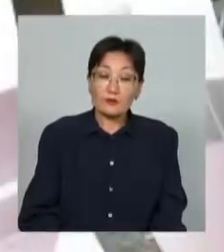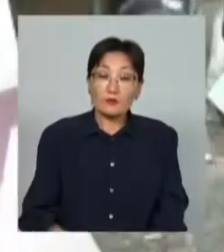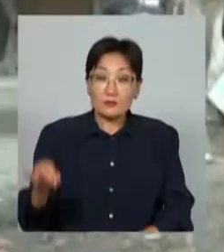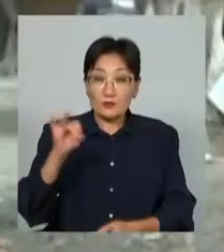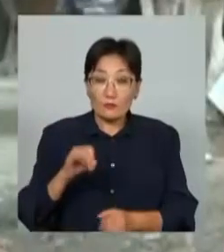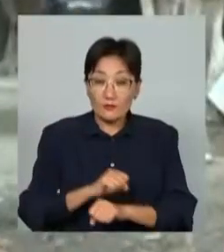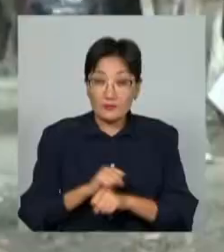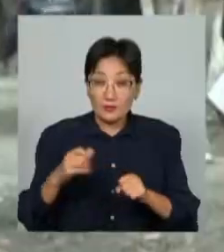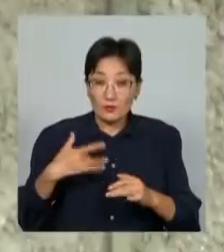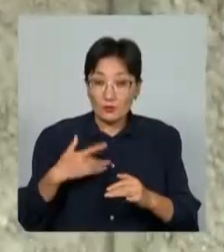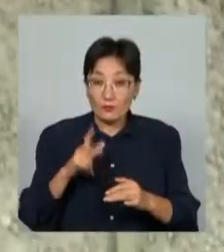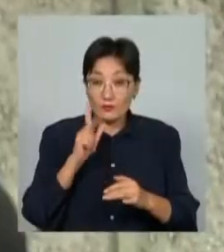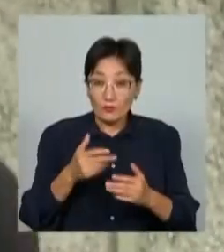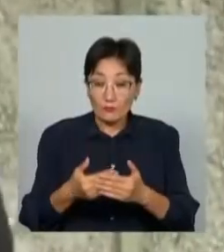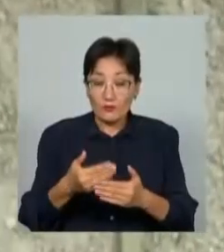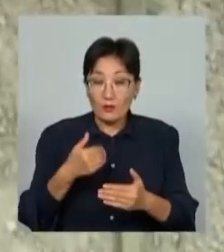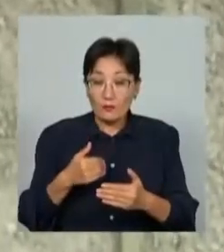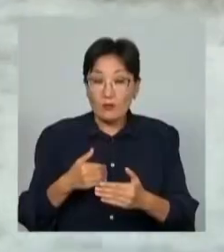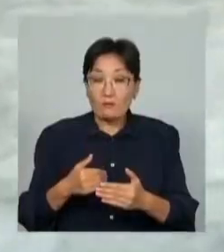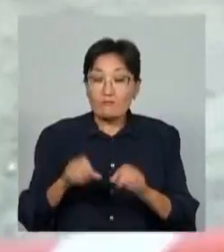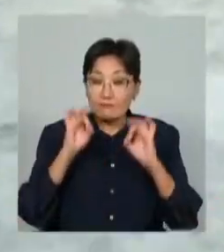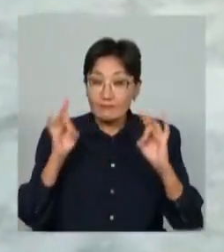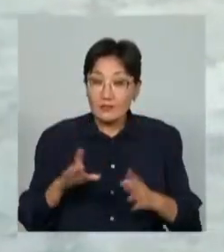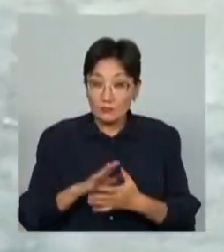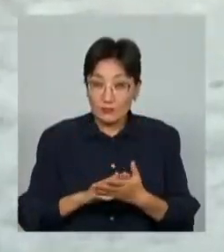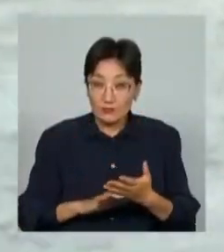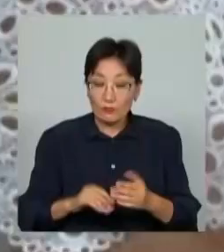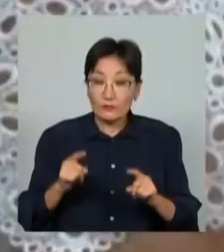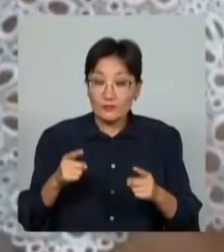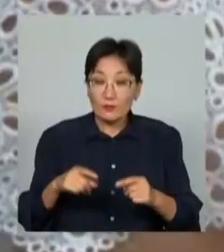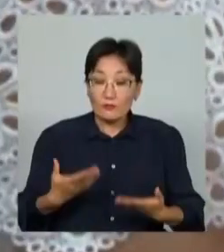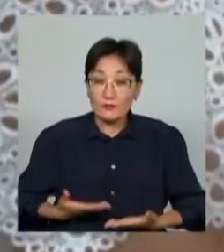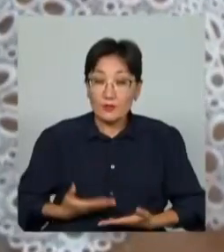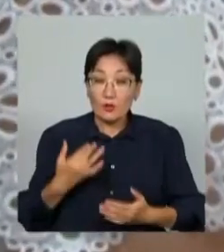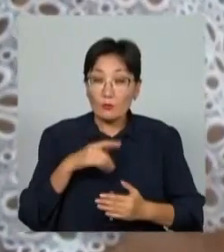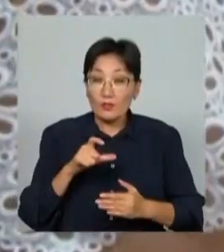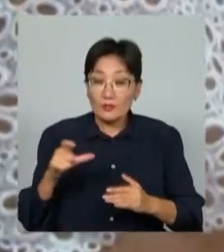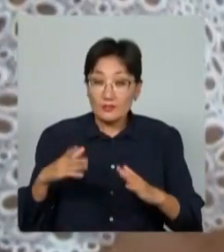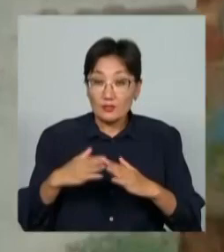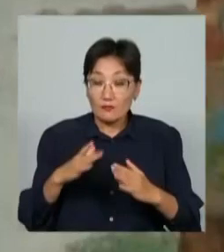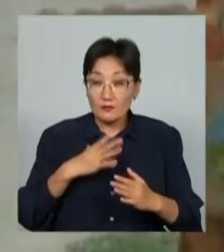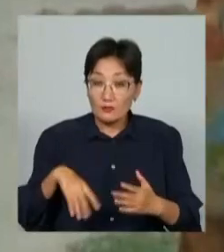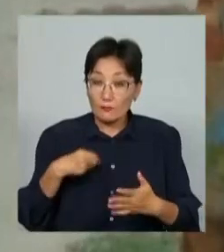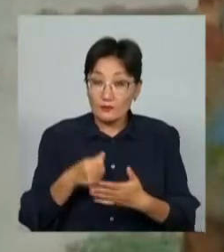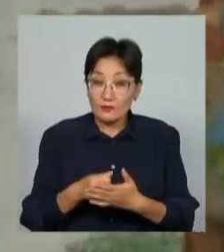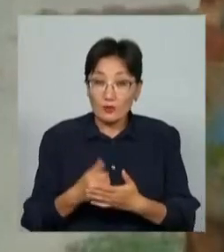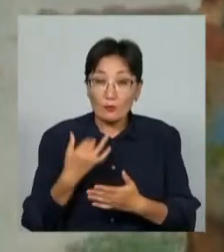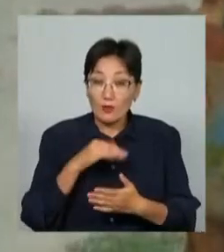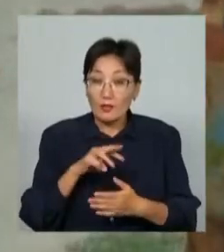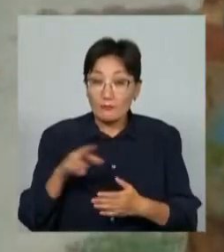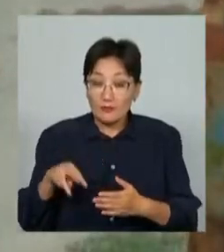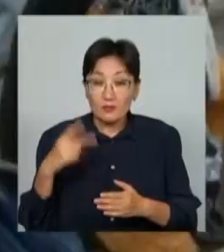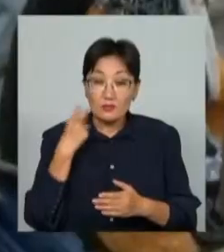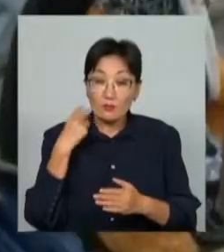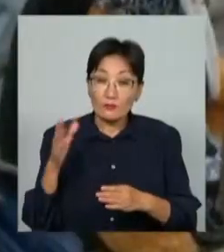История со взрывом в Таразе трехлетней давности обрела неожиданное продолжение. Почему жильцы многоквартирного дома вынуждены платить многомиллионные долги